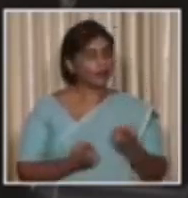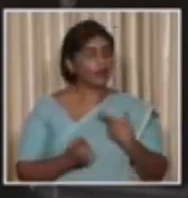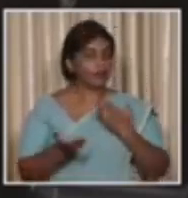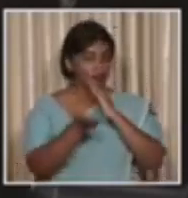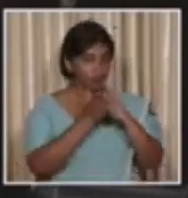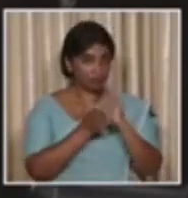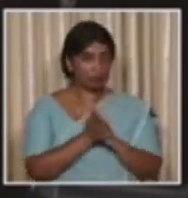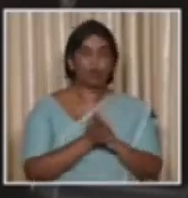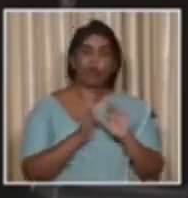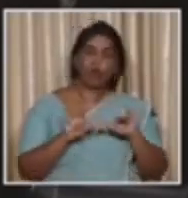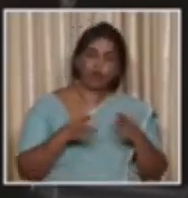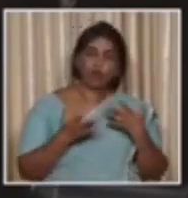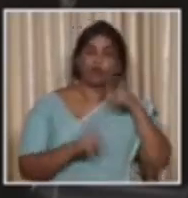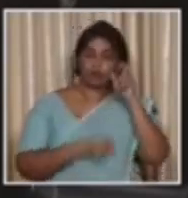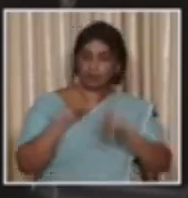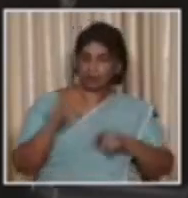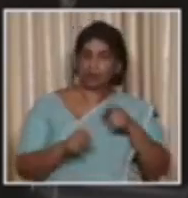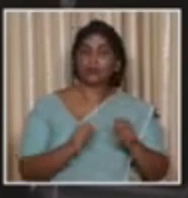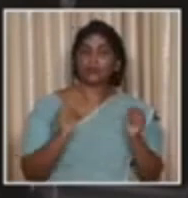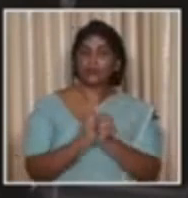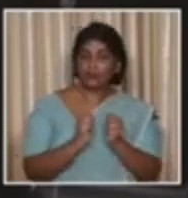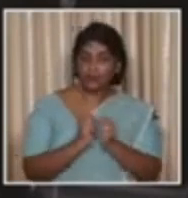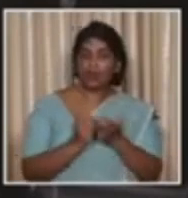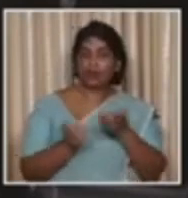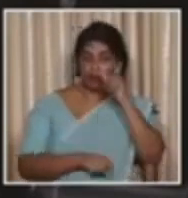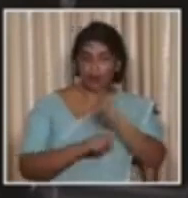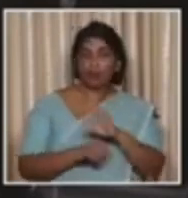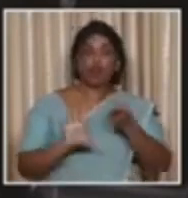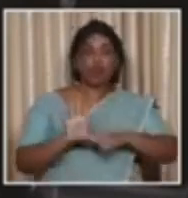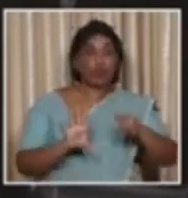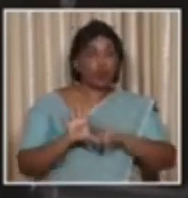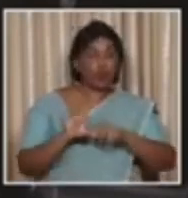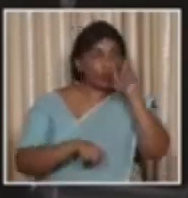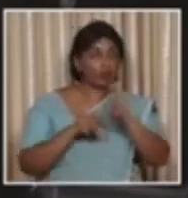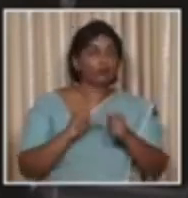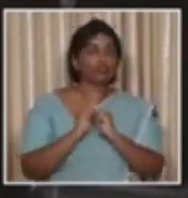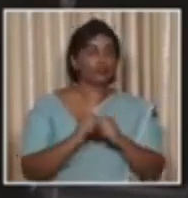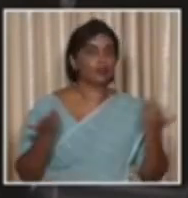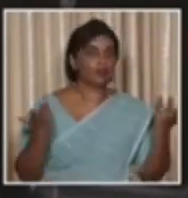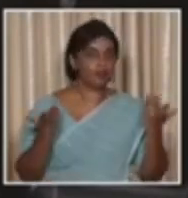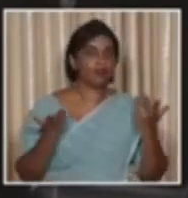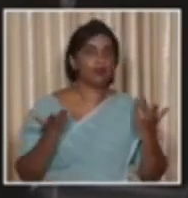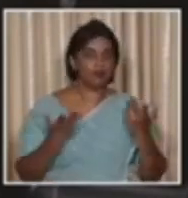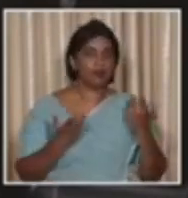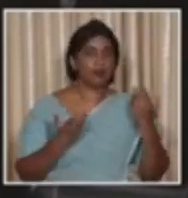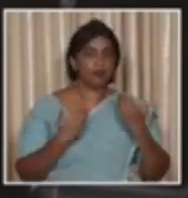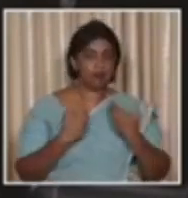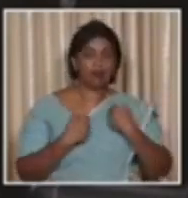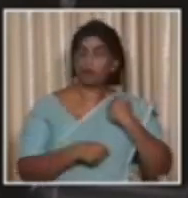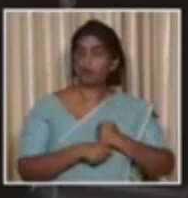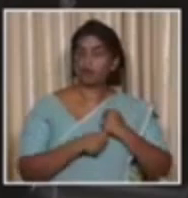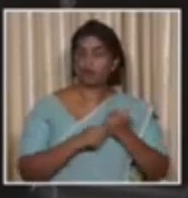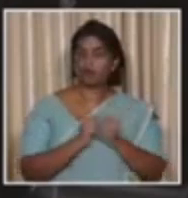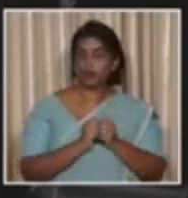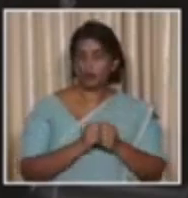සපුරන්න ඕනෑ තරම් අපිට ශ්‍රමය ඉන්නවා. හැබැයි පුහුණු ශ්‍රමිකයන් නැති ප්‍රශ්නයක් තියෙනවා. උභහු ප්‍රශ්නේ අපි රජයක් විදියට